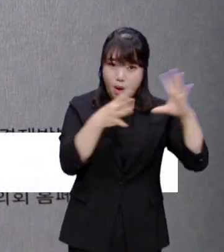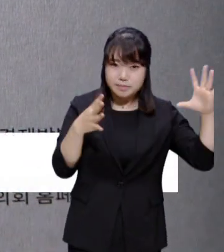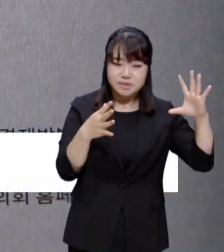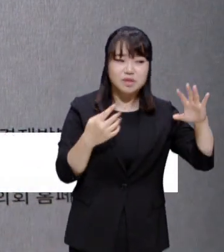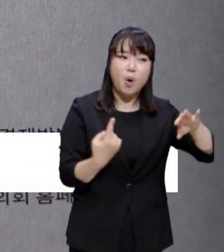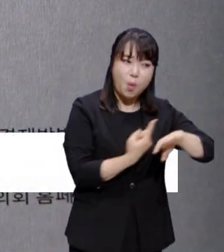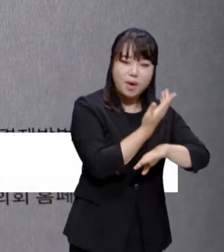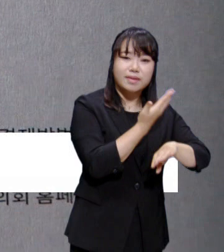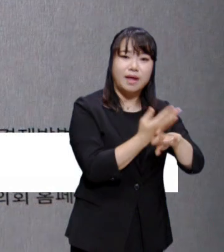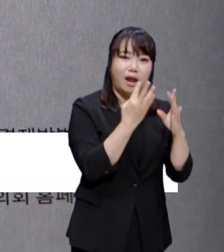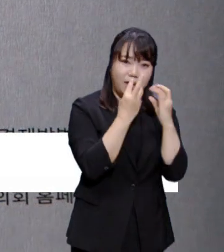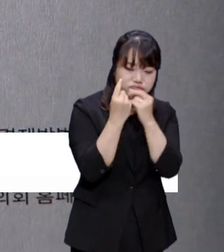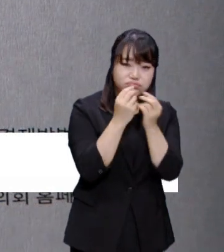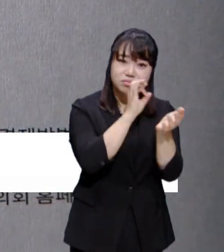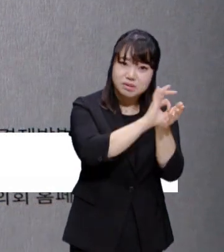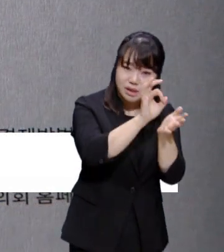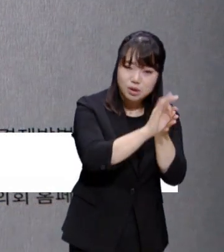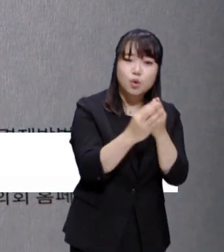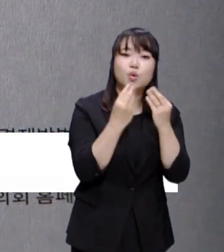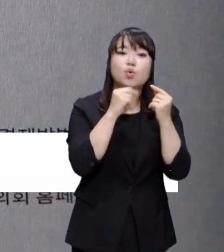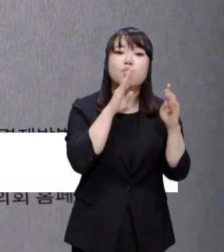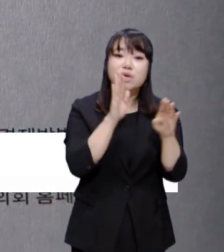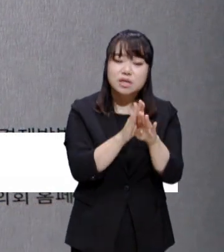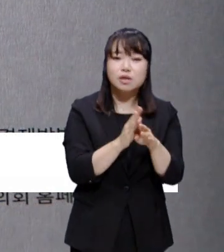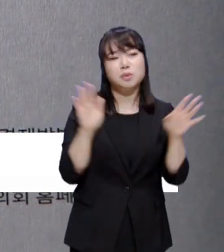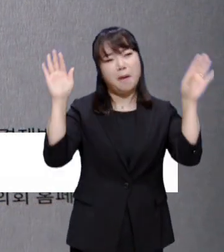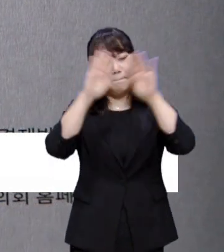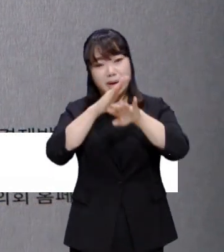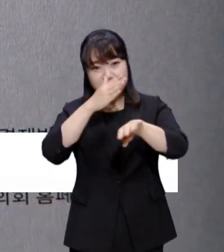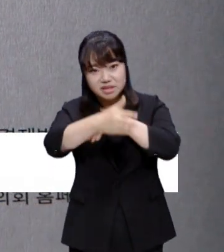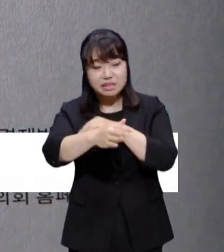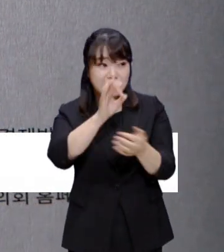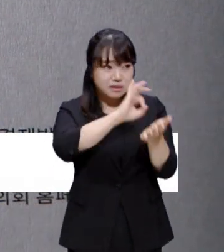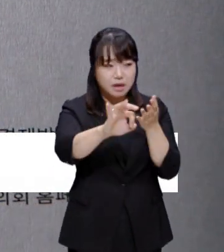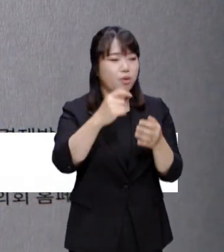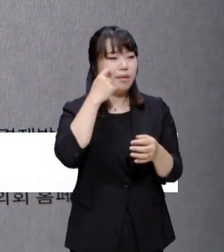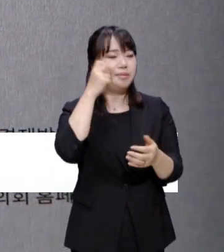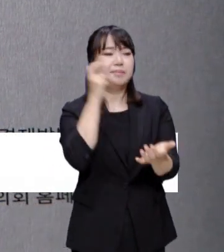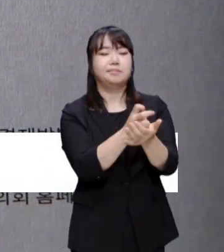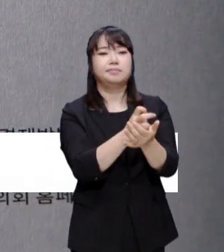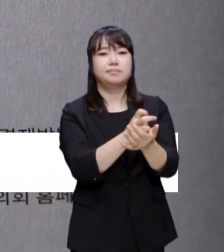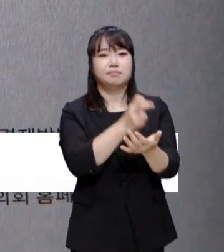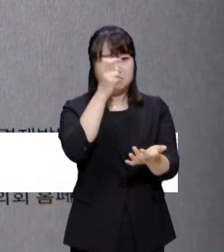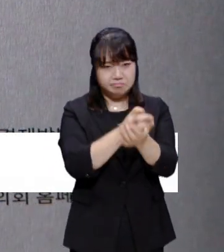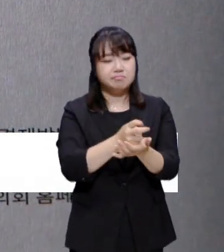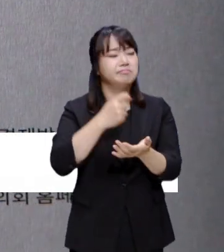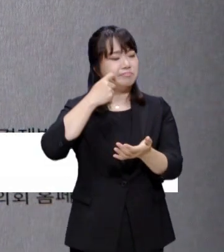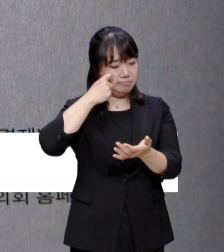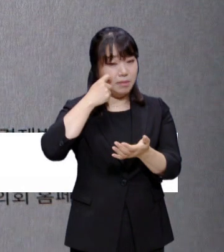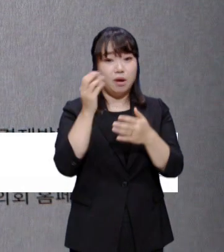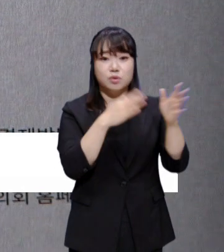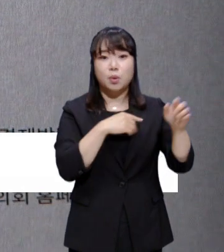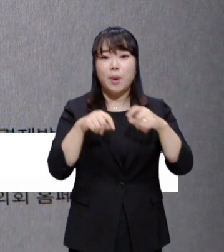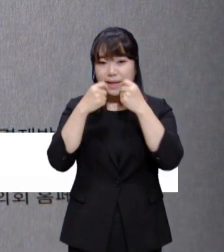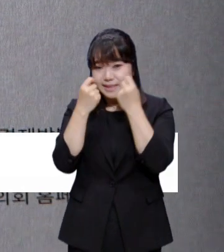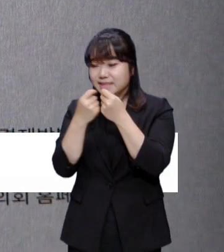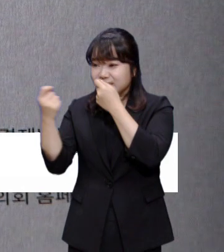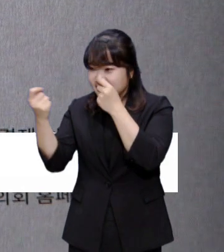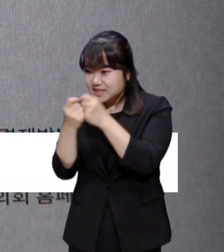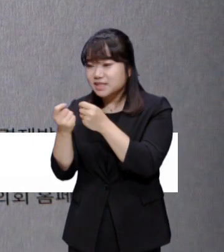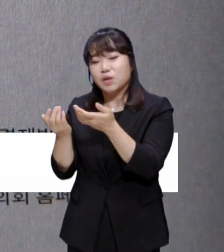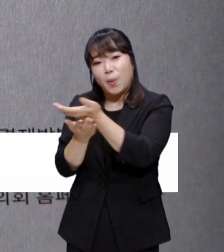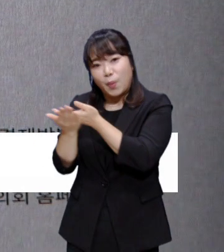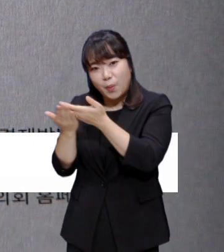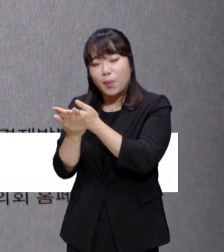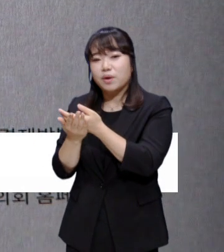용도 사용이나 공휴일과 주말, 야간 시간대에는 사용을 제한하고 있습니다. 또 친목회나 시민사회단체 등에